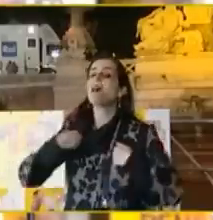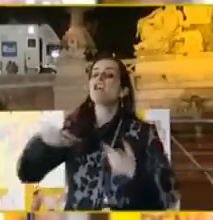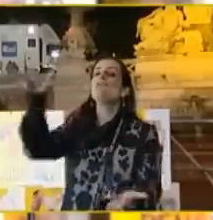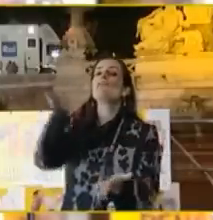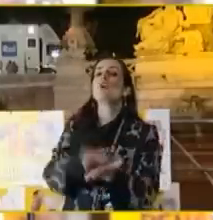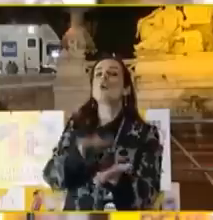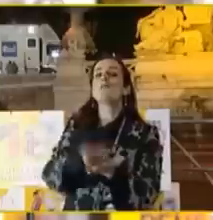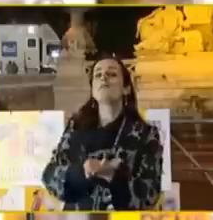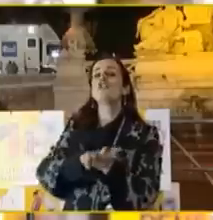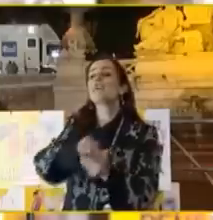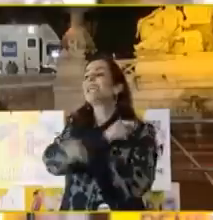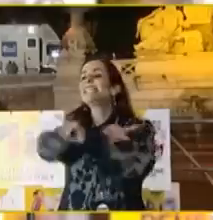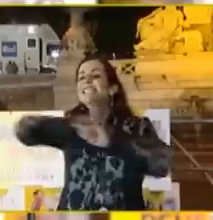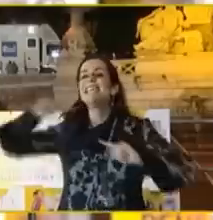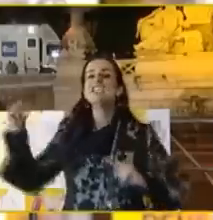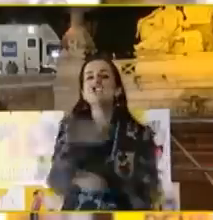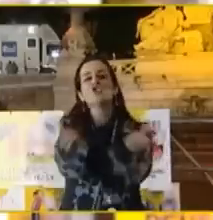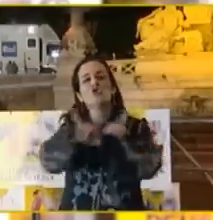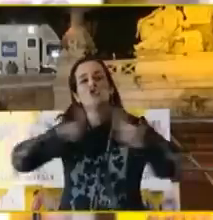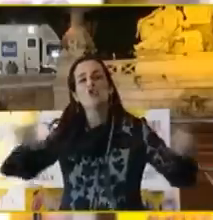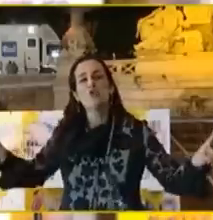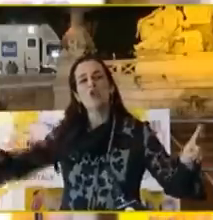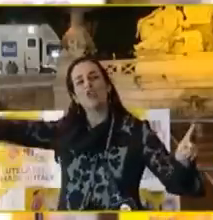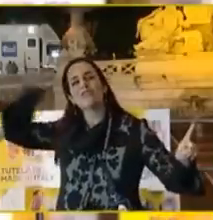sarà lasciato indietro dallo Stato.